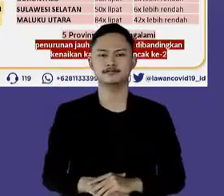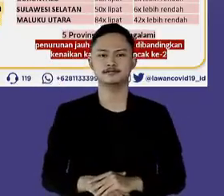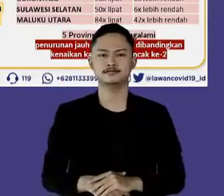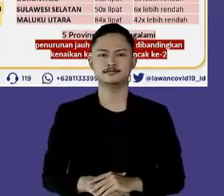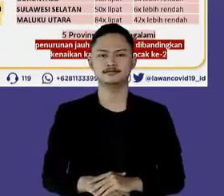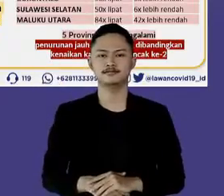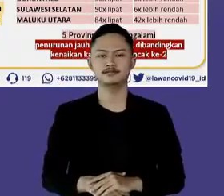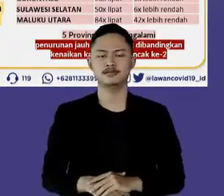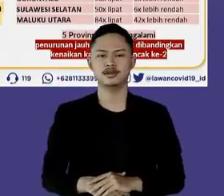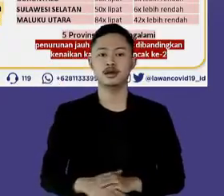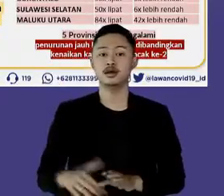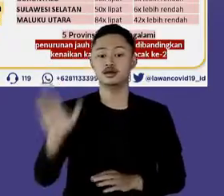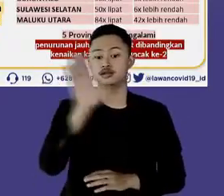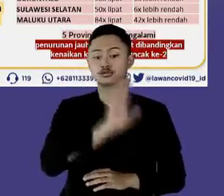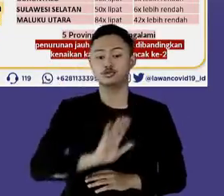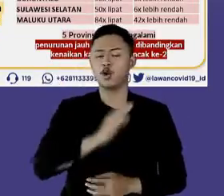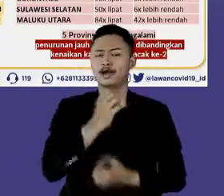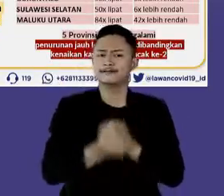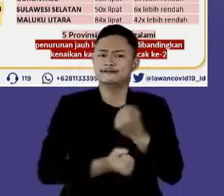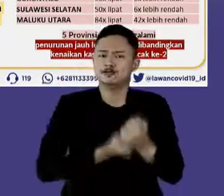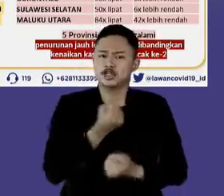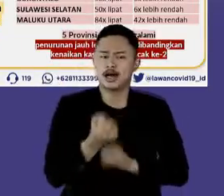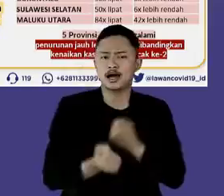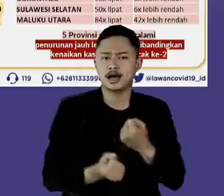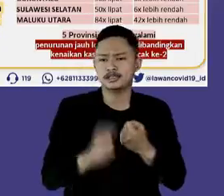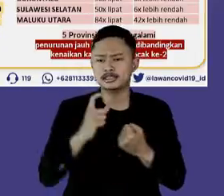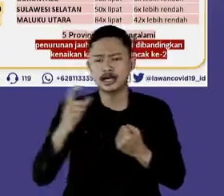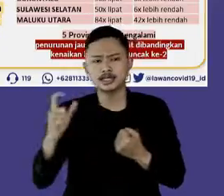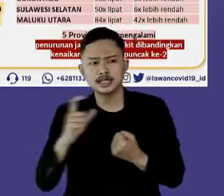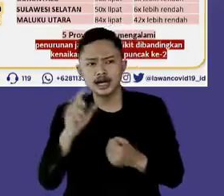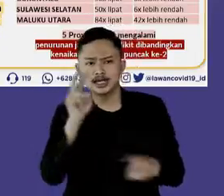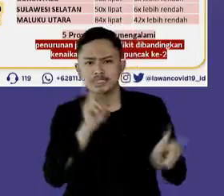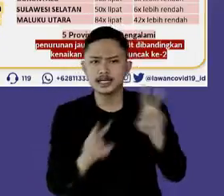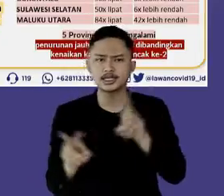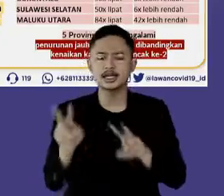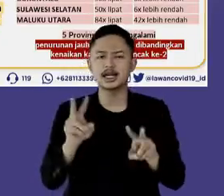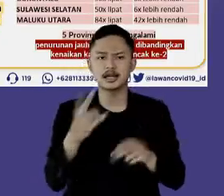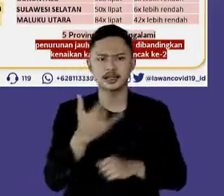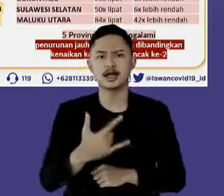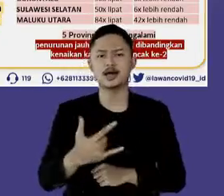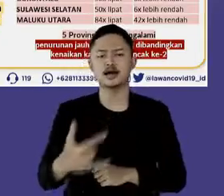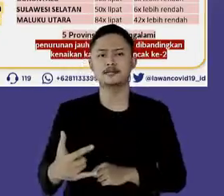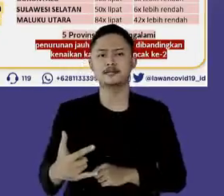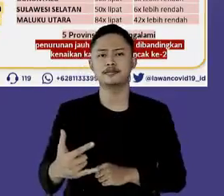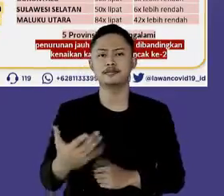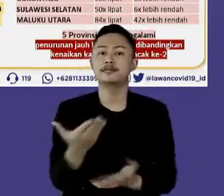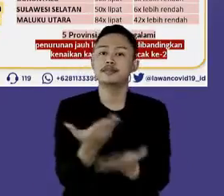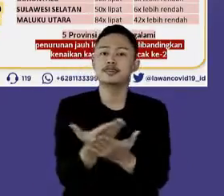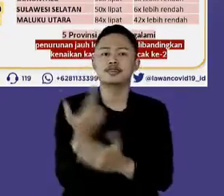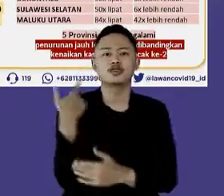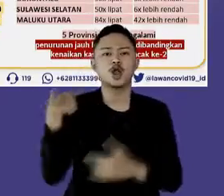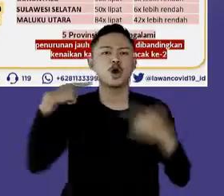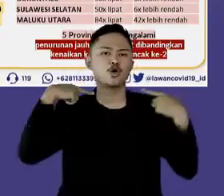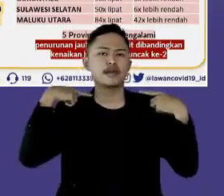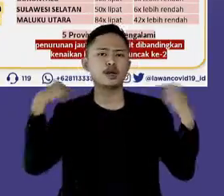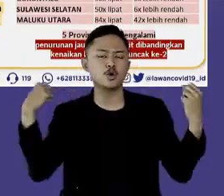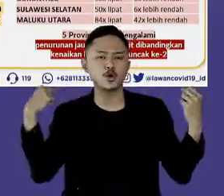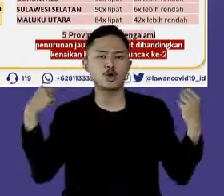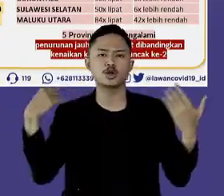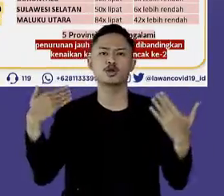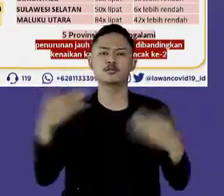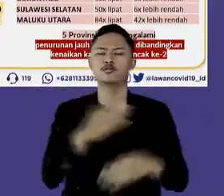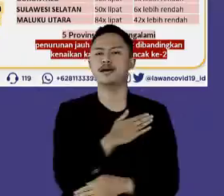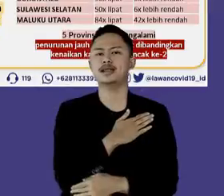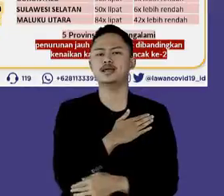yang dapat diupayakan untuk mencegah penularan perlu untuk terus dilakukan dimohon kepada seluruh Gubernur dan Bupati Walikota